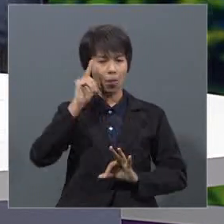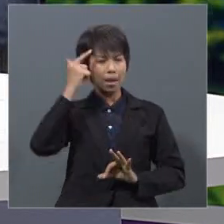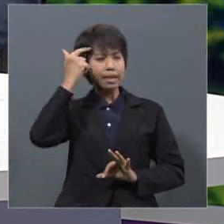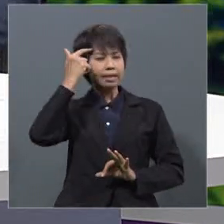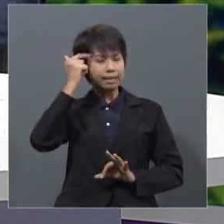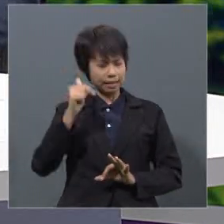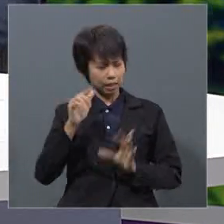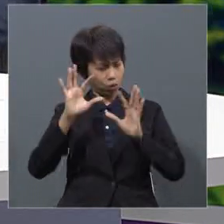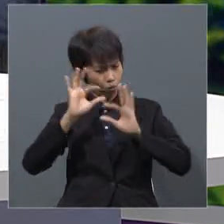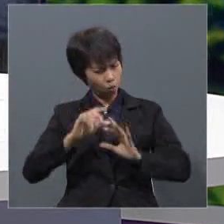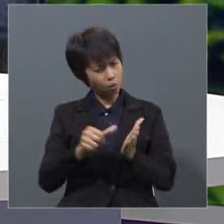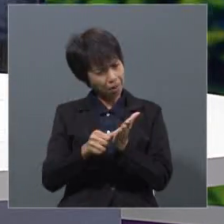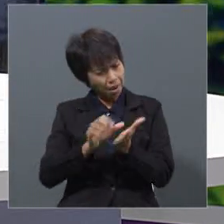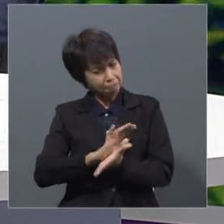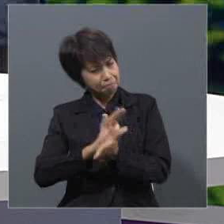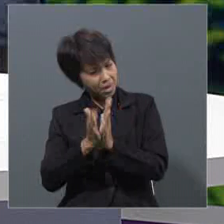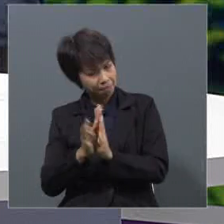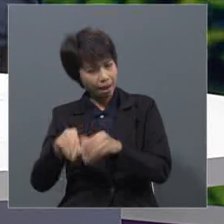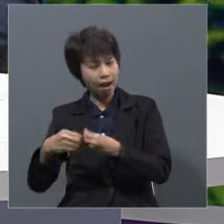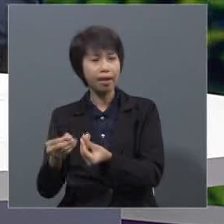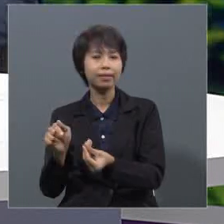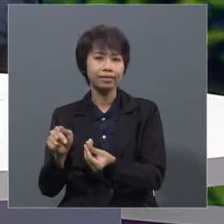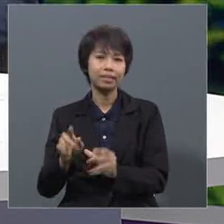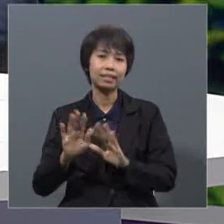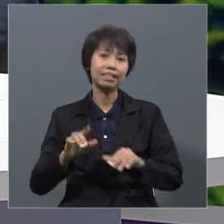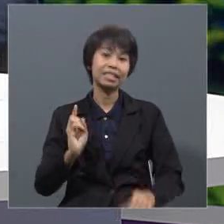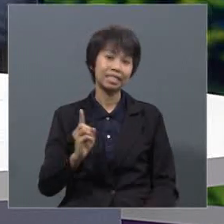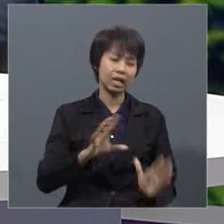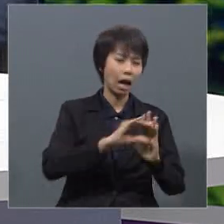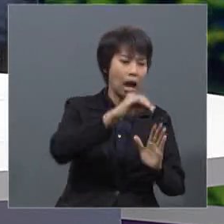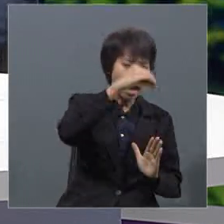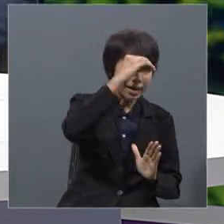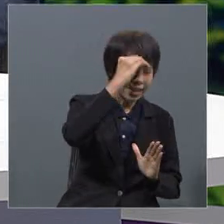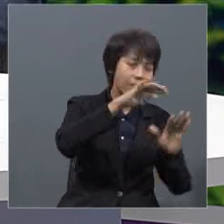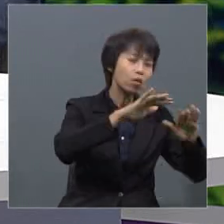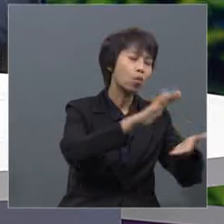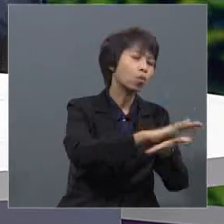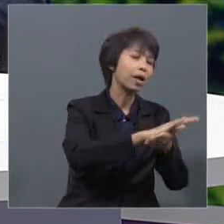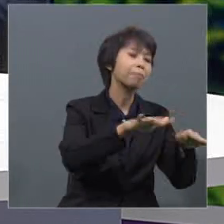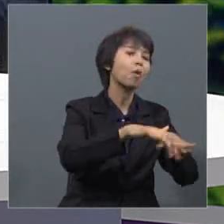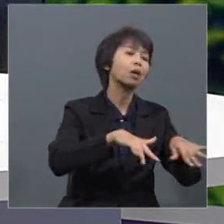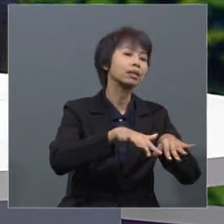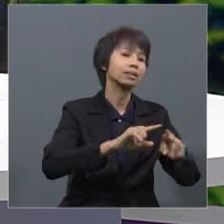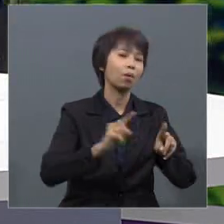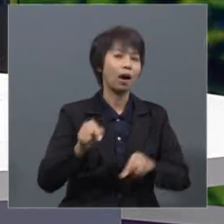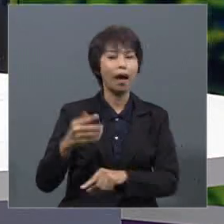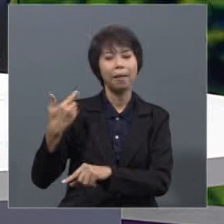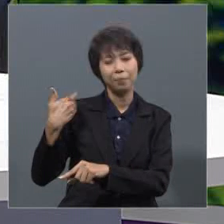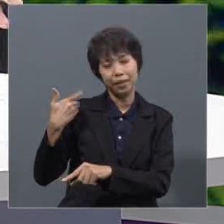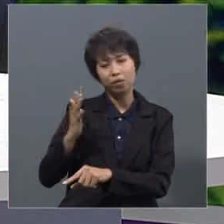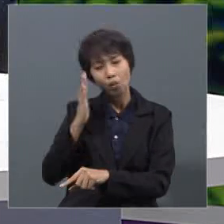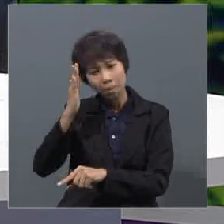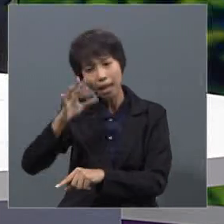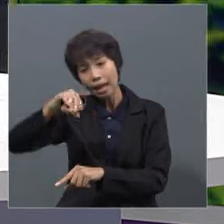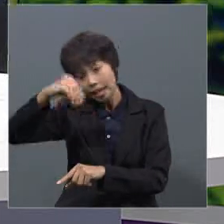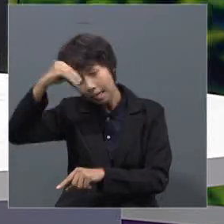ศึกษาก็ต้องปรับเหมือนกันนะครับแต่น้องๆอาจอาจจะไม่ได้เข้าเรียนสายสามัญละแต่ถ้าเจอตัวเองแล้วเนี่ยผู้ปกครองอาจจะต้องให้เขาเรียนต่อไปในสาย